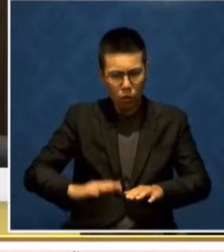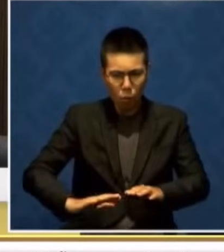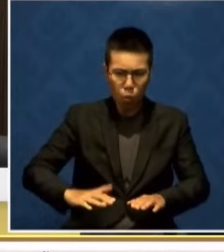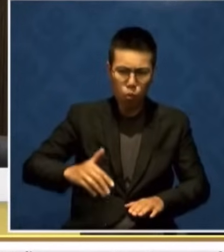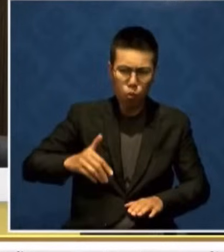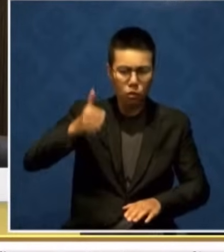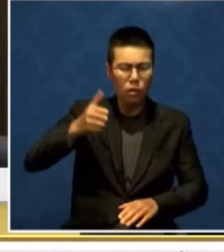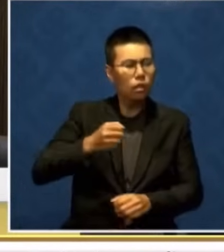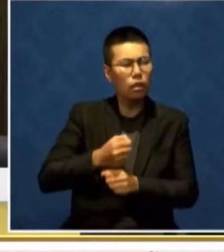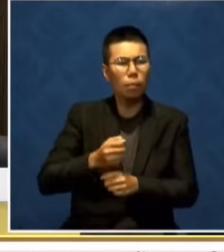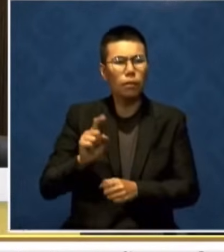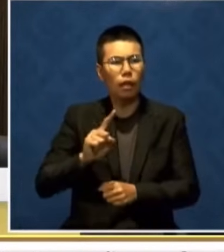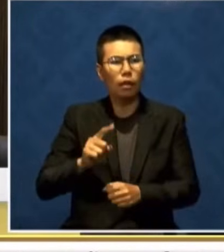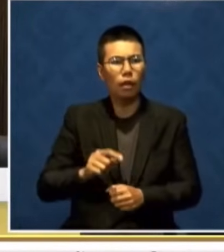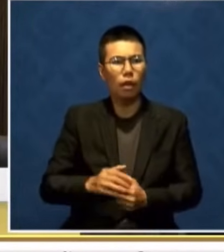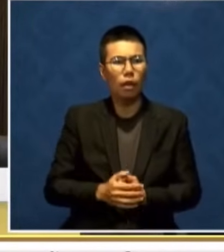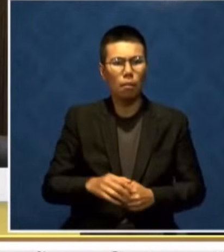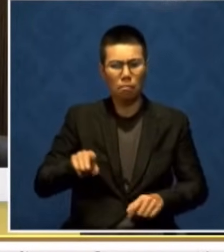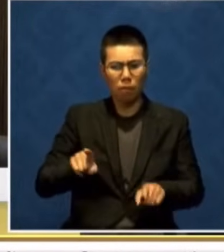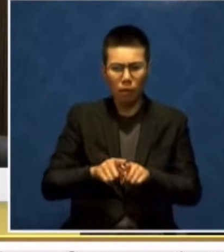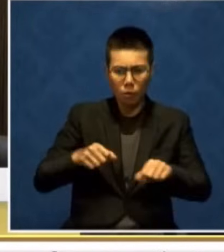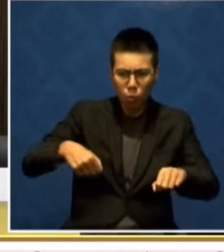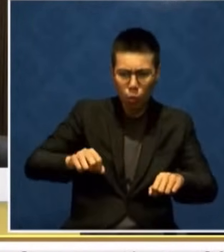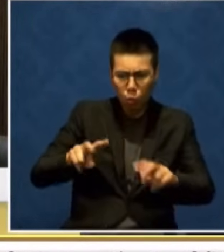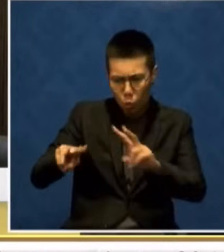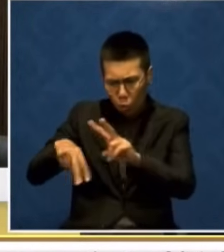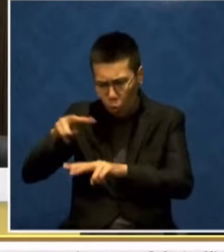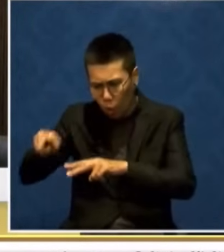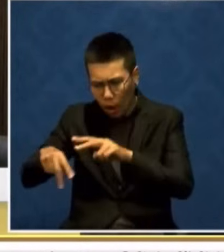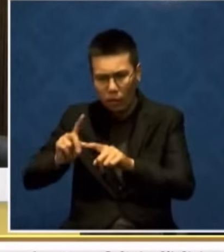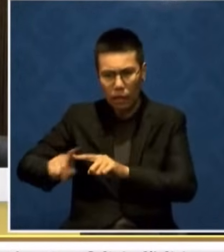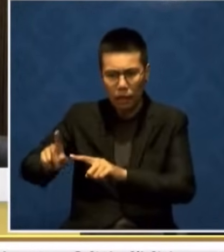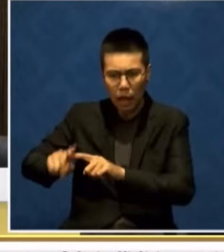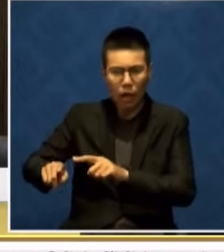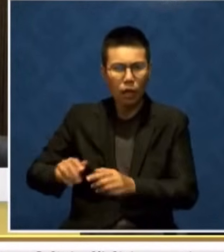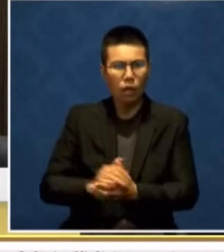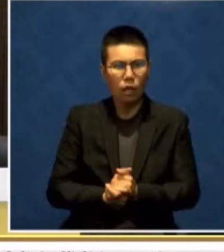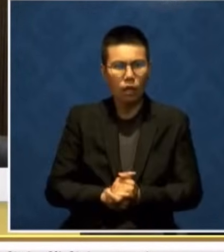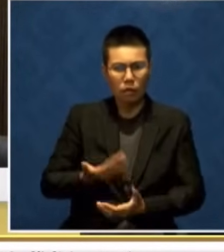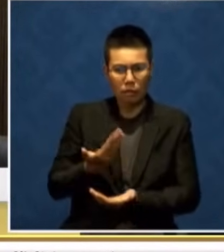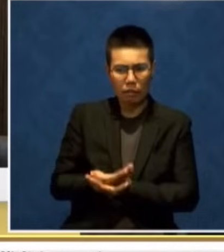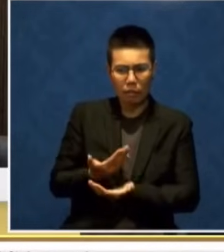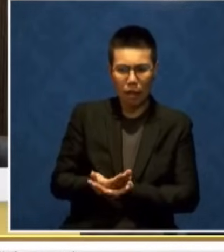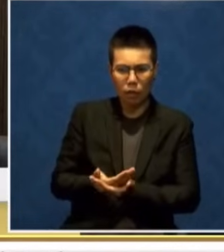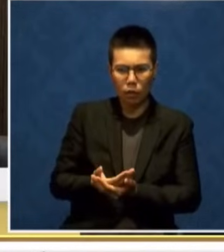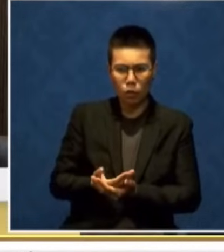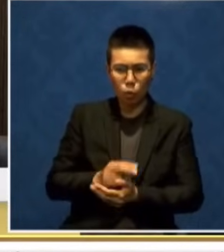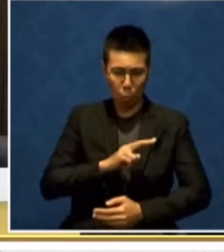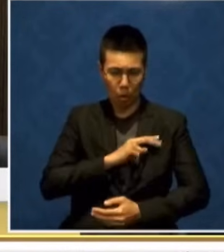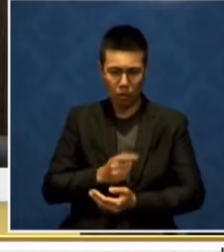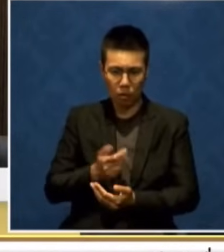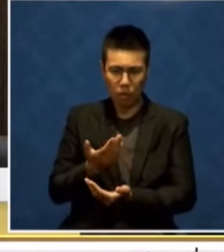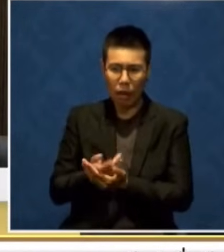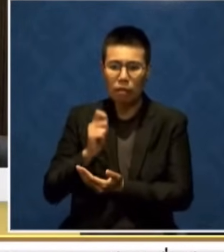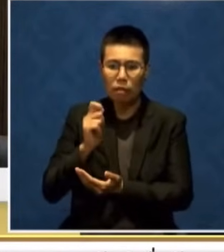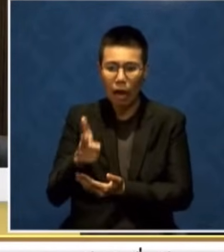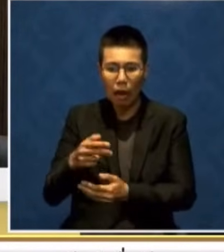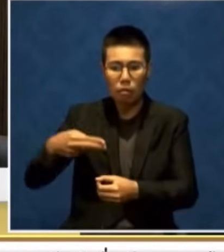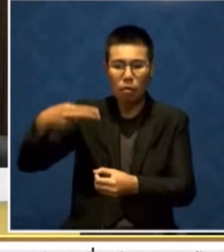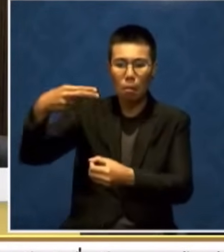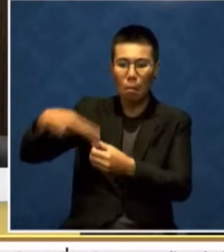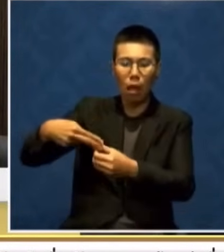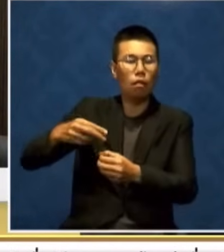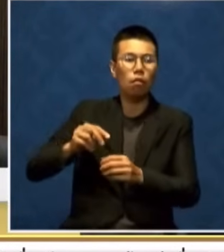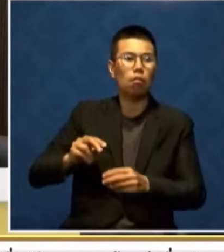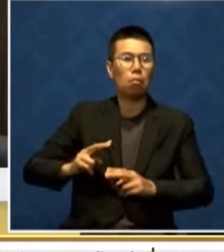ชั้นผู้น้อยที่อาจจะเป็นสายตรวจต่างๆไม่ต้องไปควักเงินส่วนตัวเพื่อเติมน้ำมันอีกแล้ว